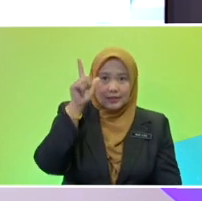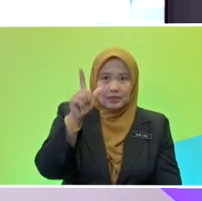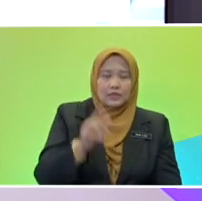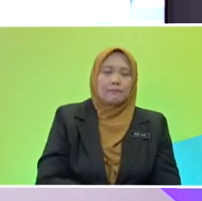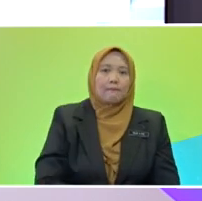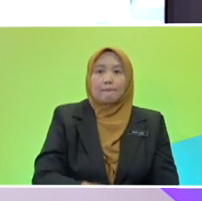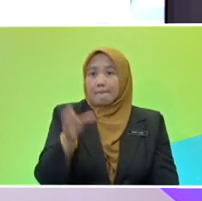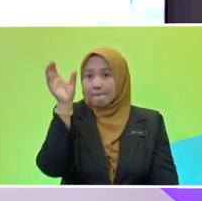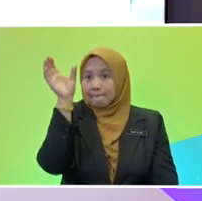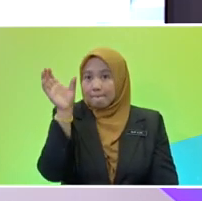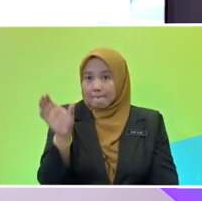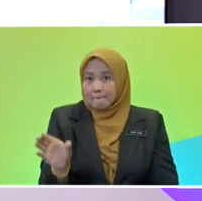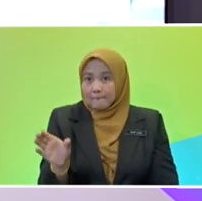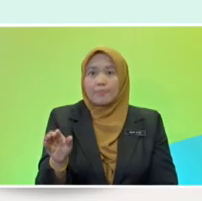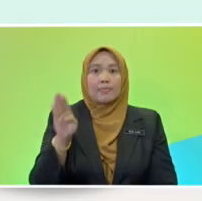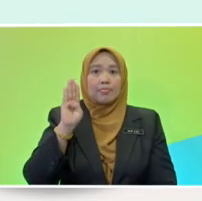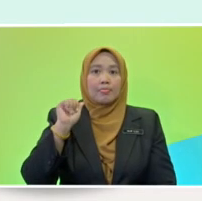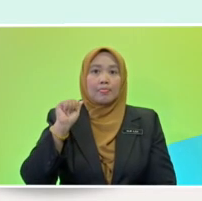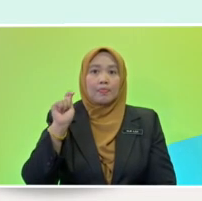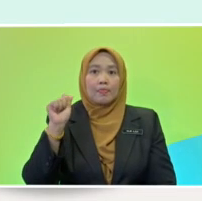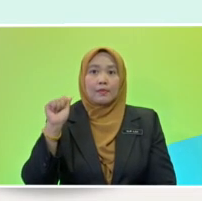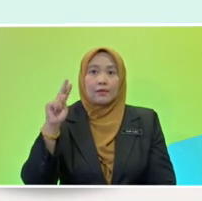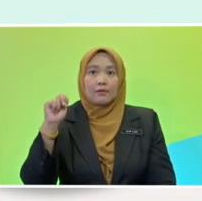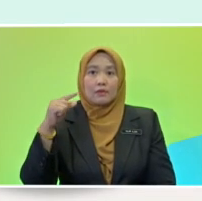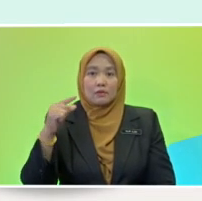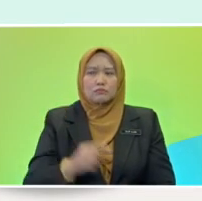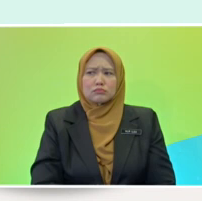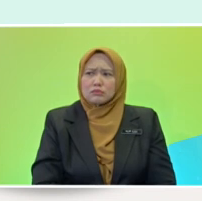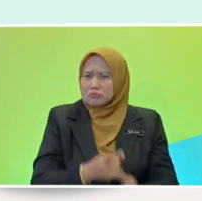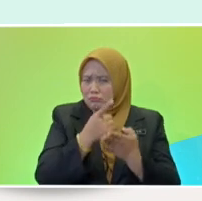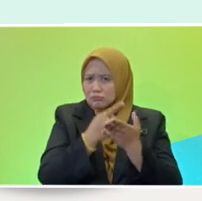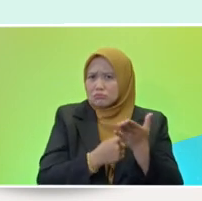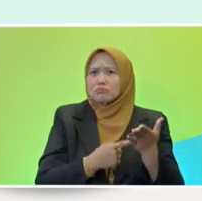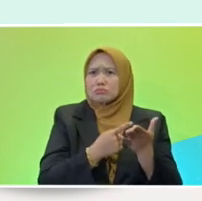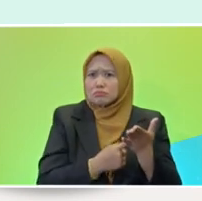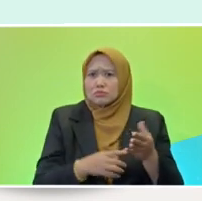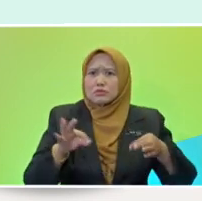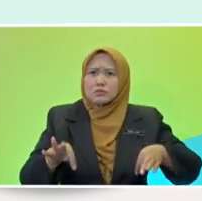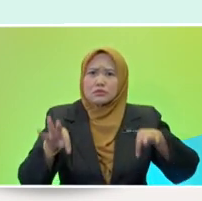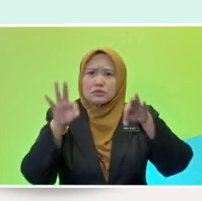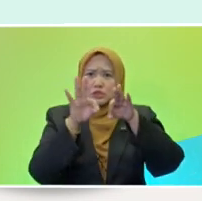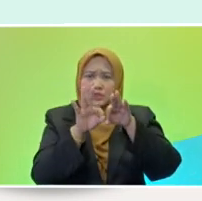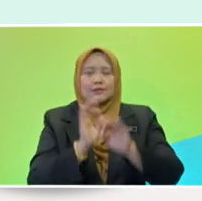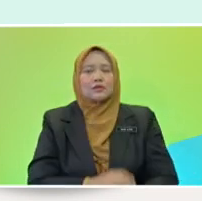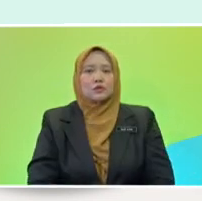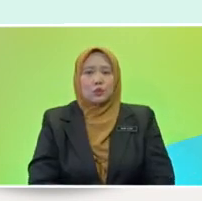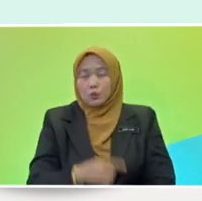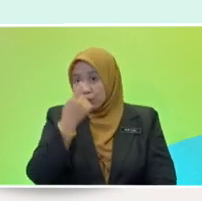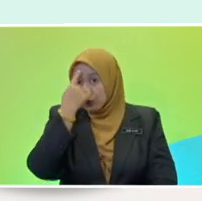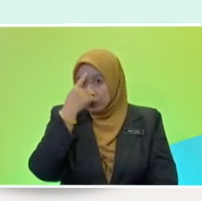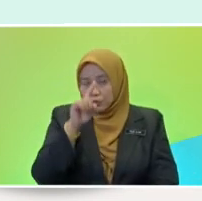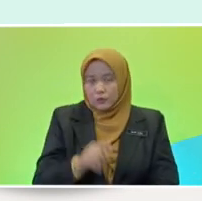adalah merujuk kepada batang Apakah kepentingan batang ini anak murid sekalian kepentingan batang adalah untuk